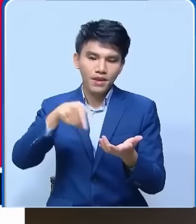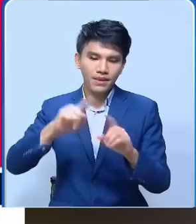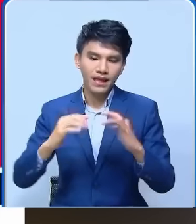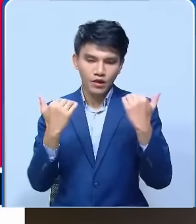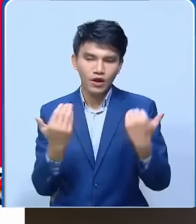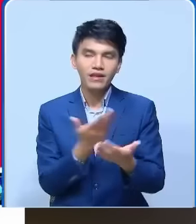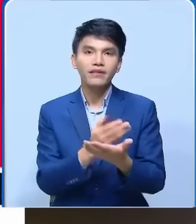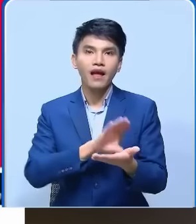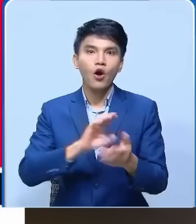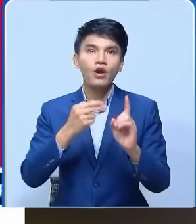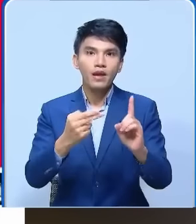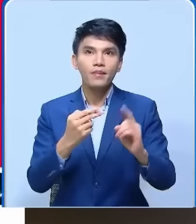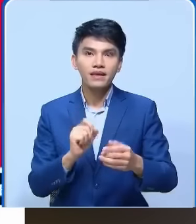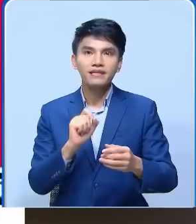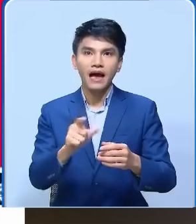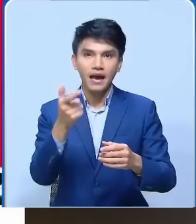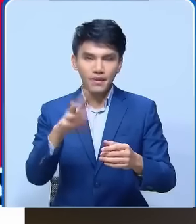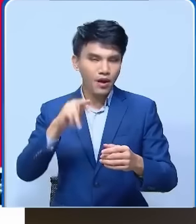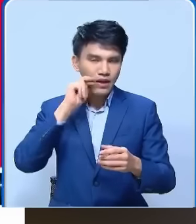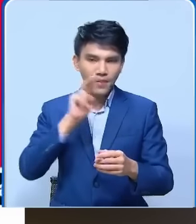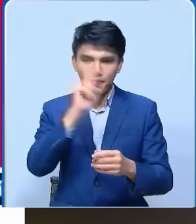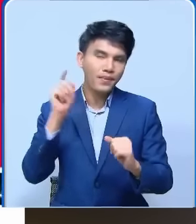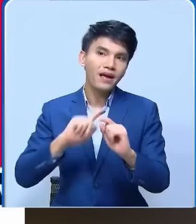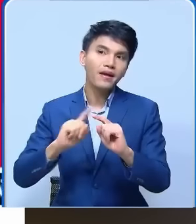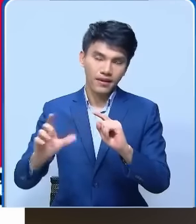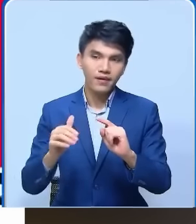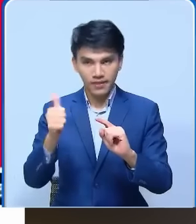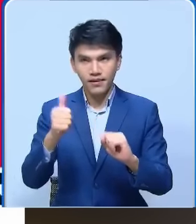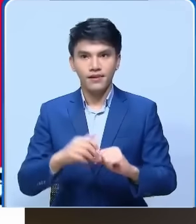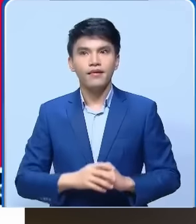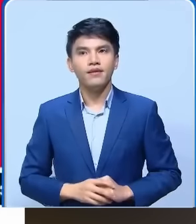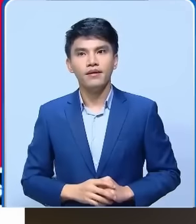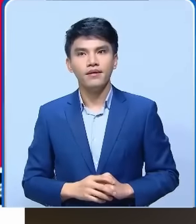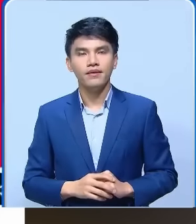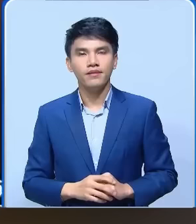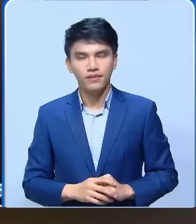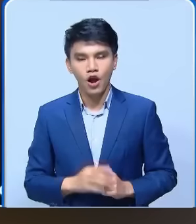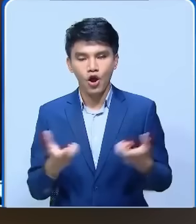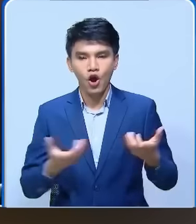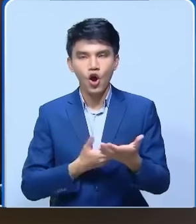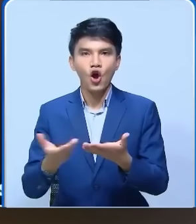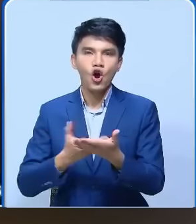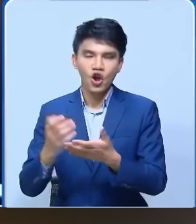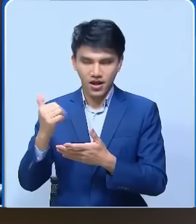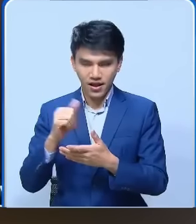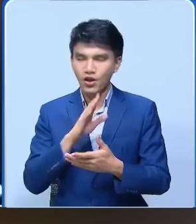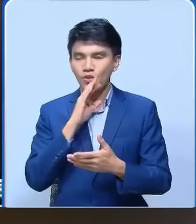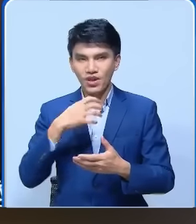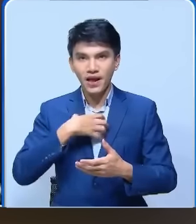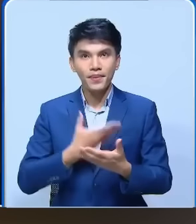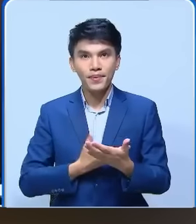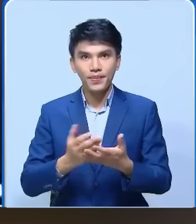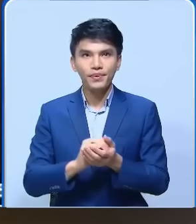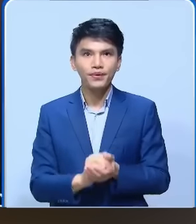ให้เงินสดหมื่นหนึ่งแจกจุกๆไปจ่ายค่าน้ำค่าไฟค่าเทอมลูกค่าอะไรก็ไปจ่ายไป จะซื้อของตรงไหนก็ได้ที่อยากจะซื้อ พีคตรงที่เจ้